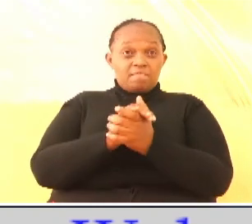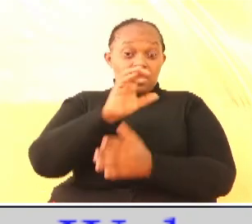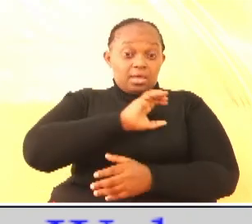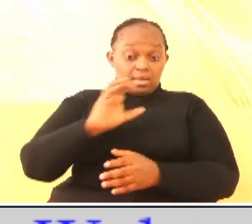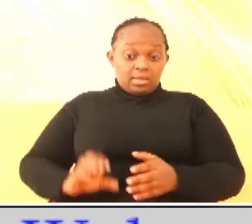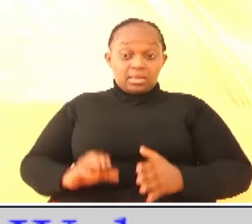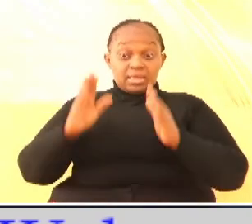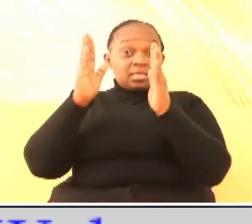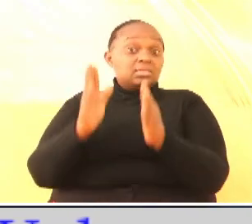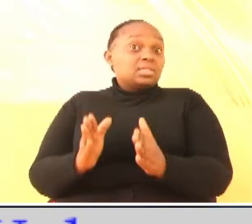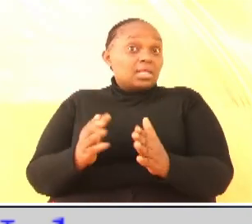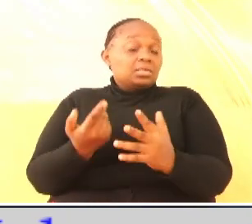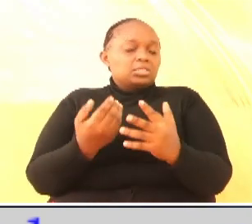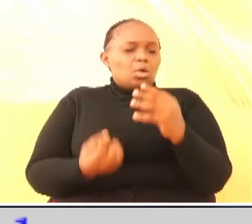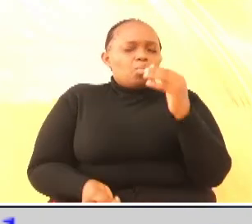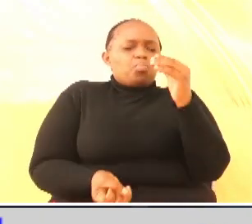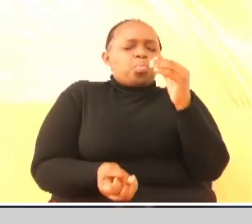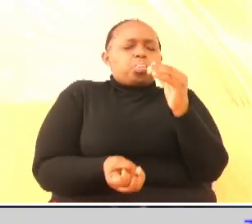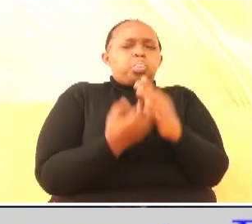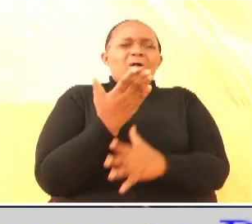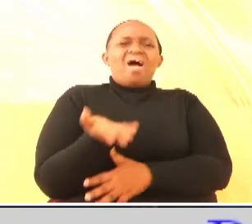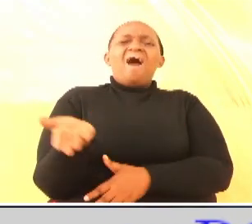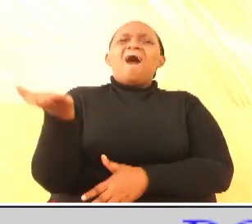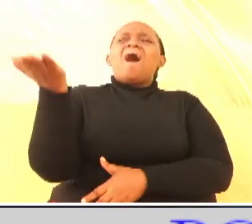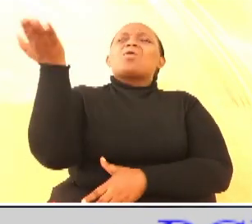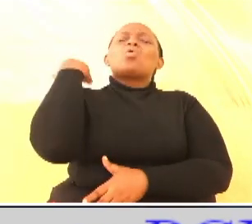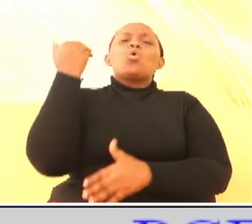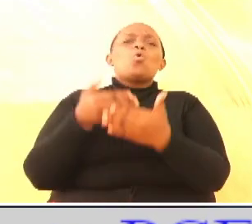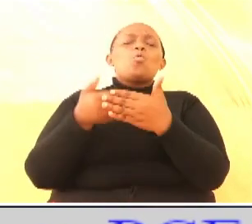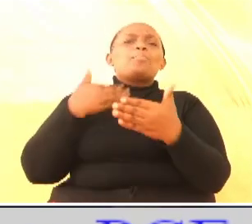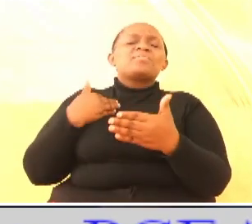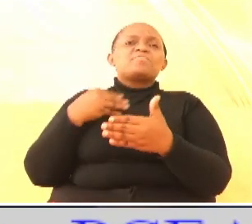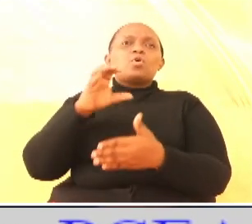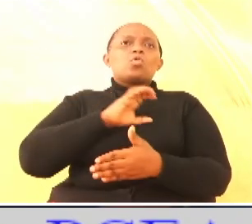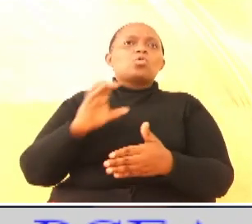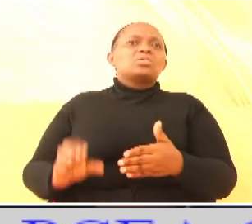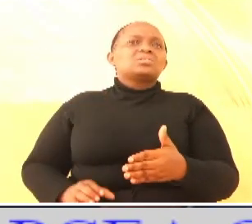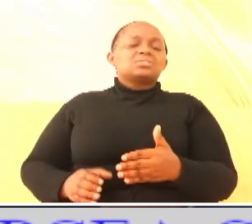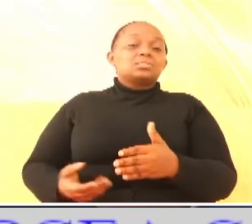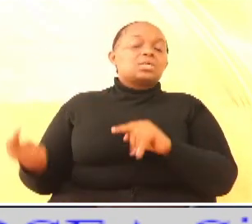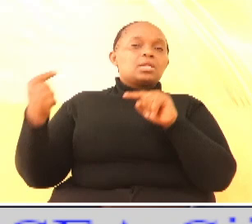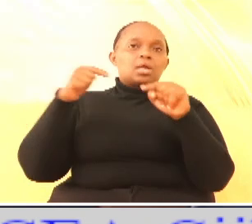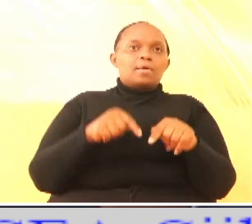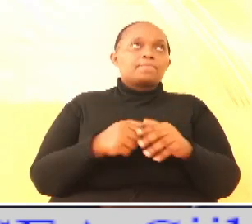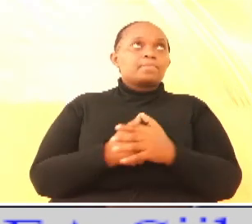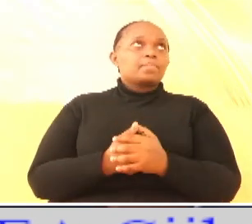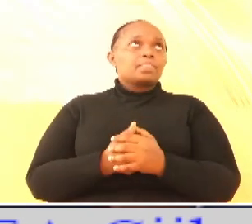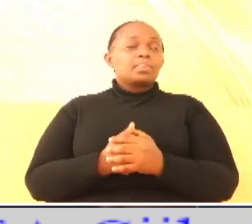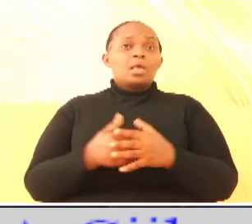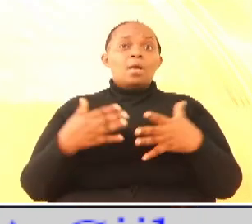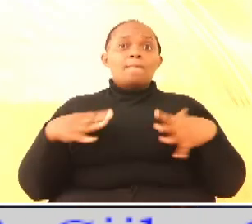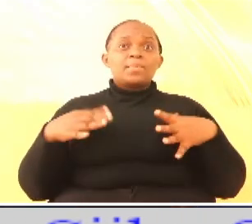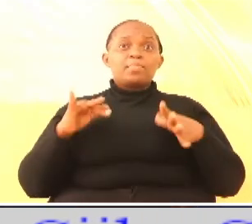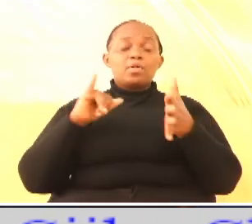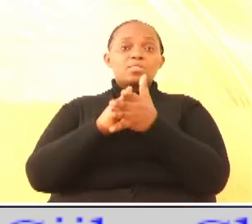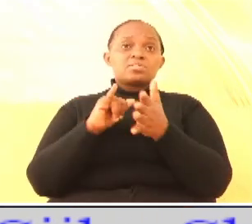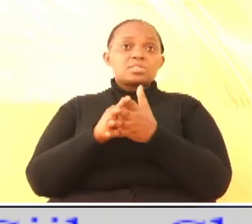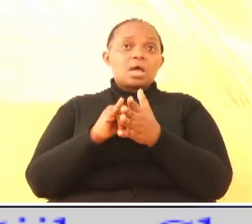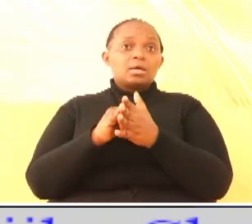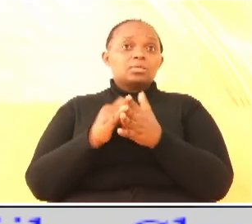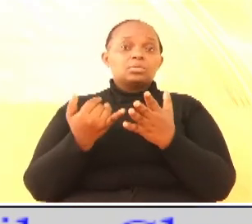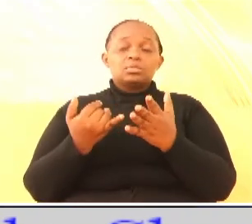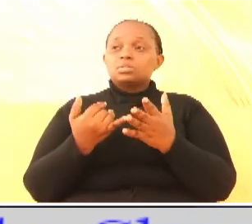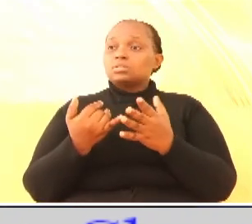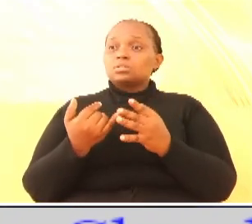in Africa. Ukristo ulikuweko, na yale mambo ambayo watu waliokuja wa missionari wakaona kama tulikuwa